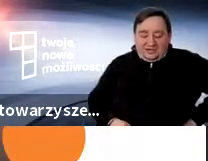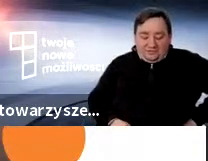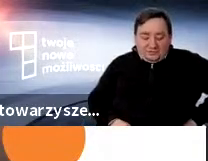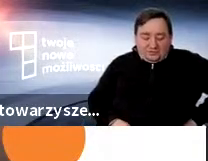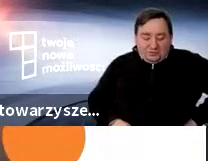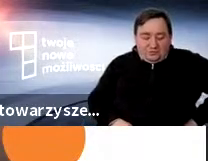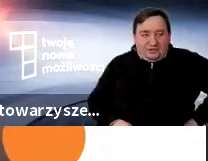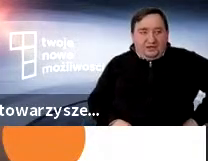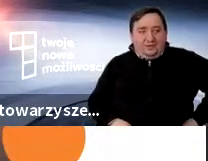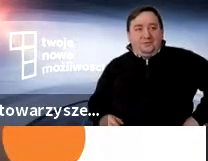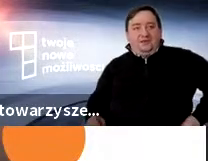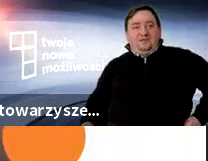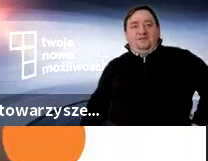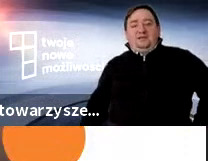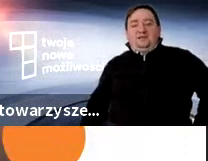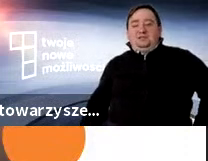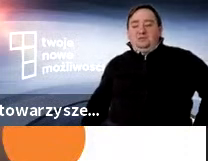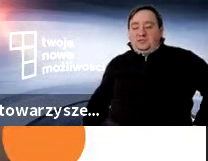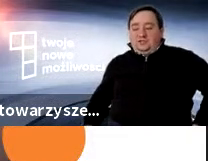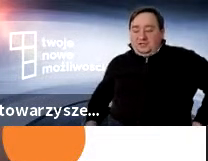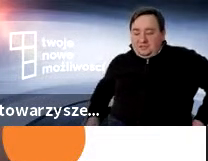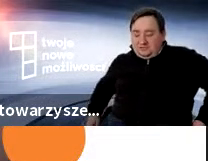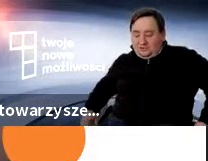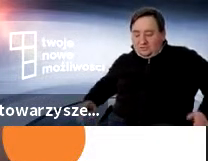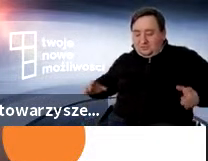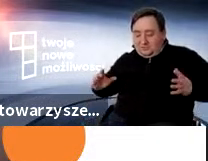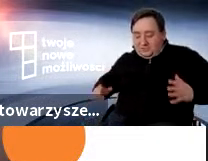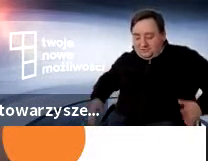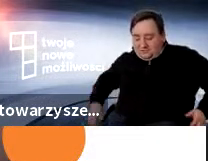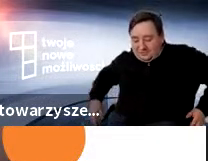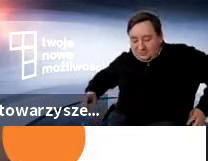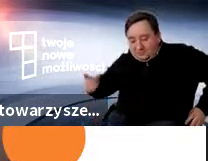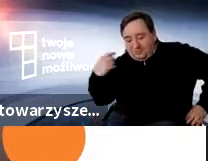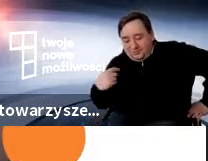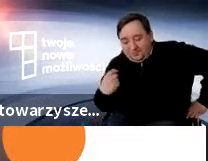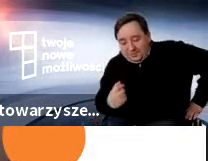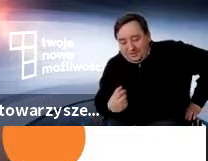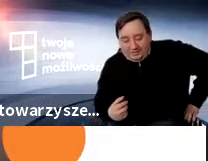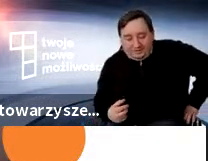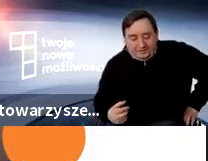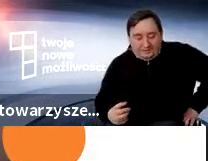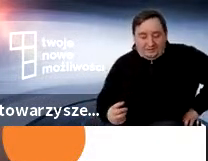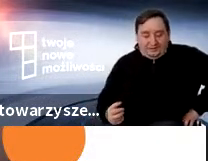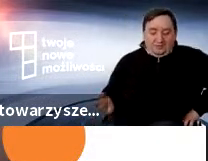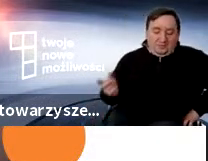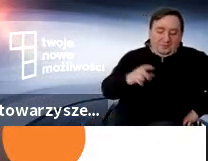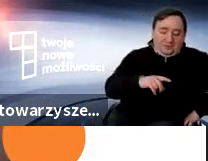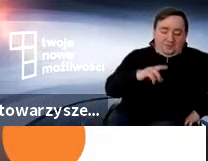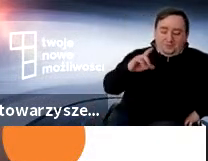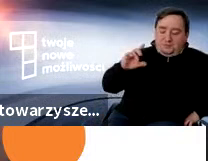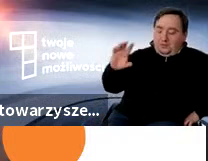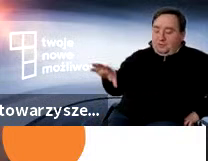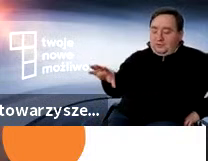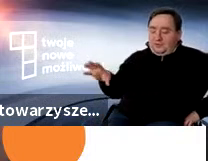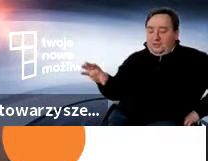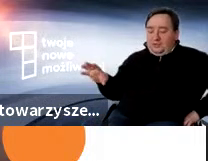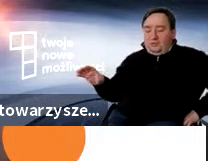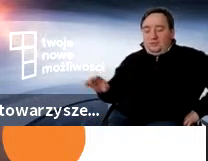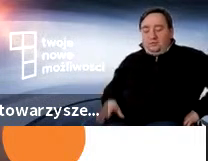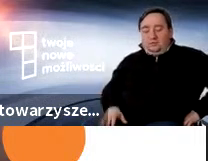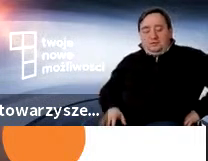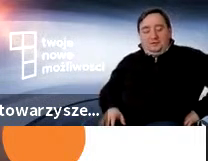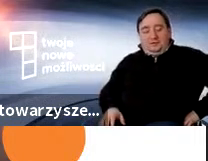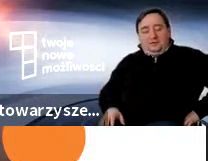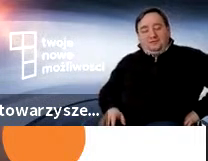Taką ciekawostką, która wydarzyła się i którą zaobserwowaliśmy, bo mówiłem o